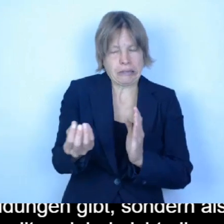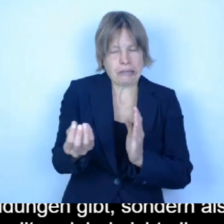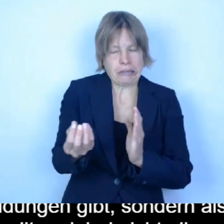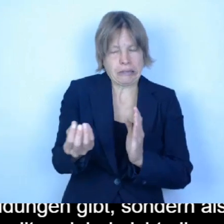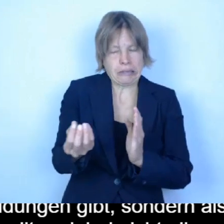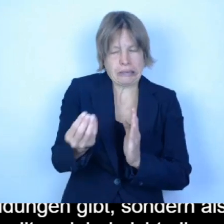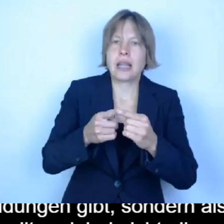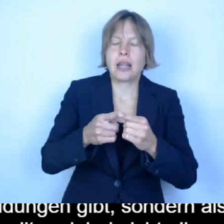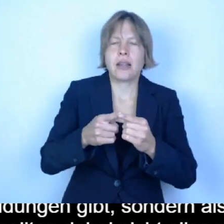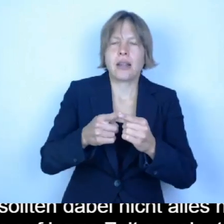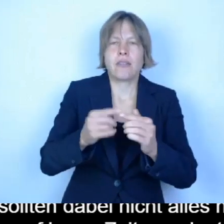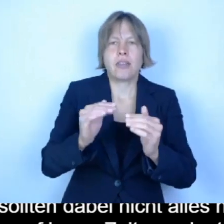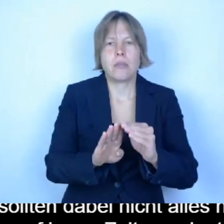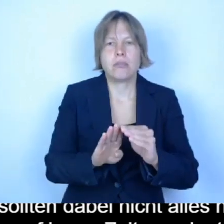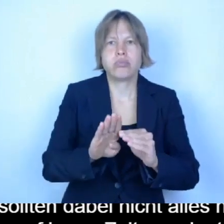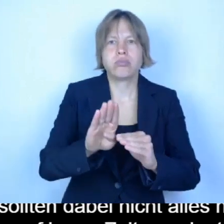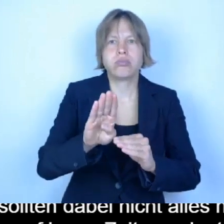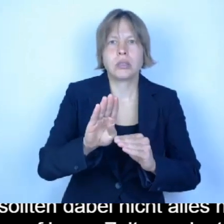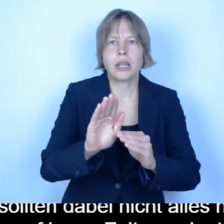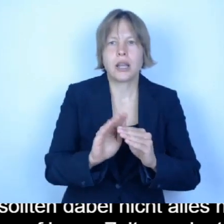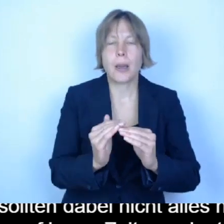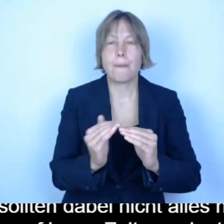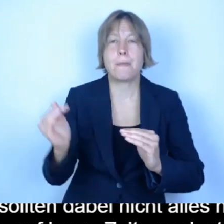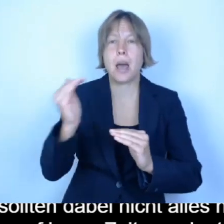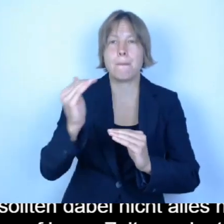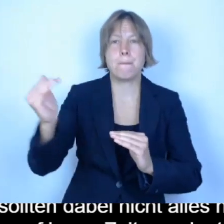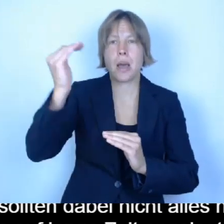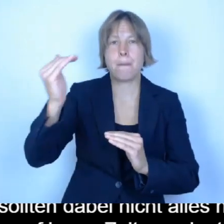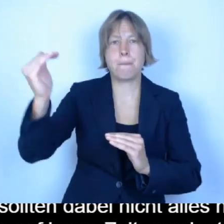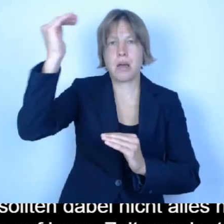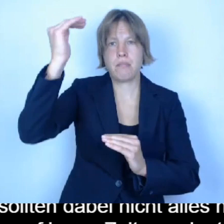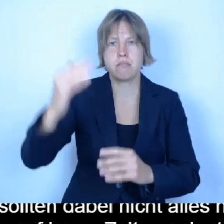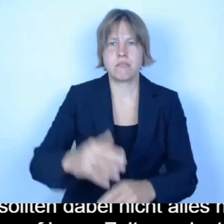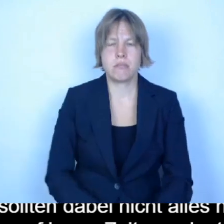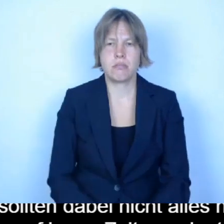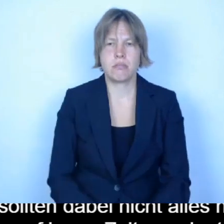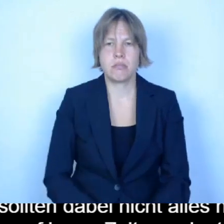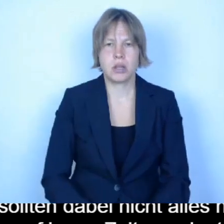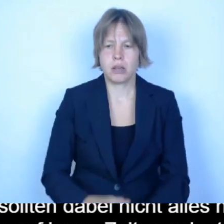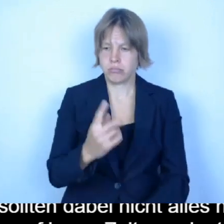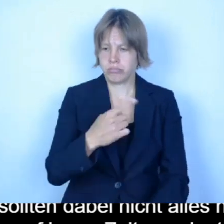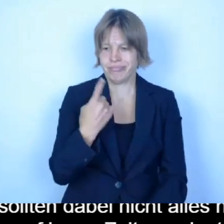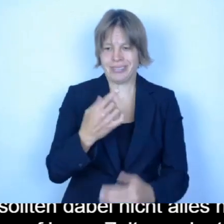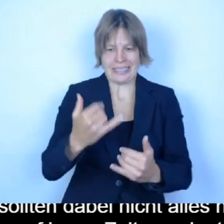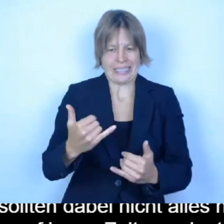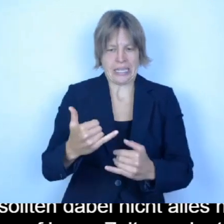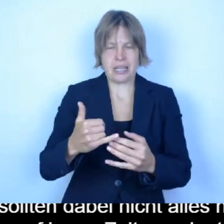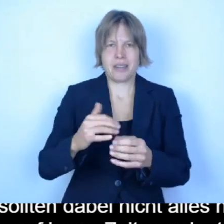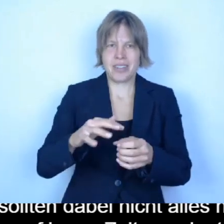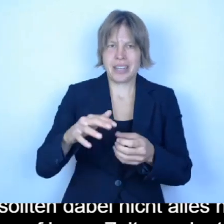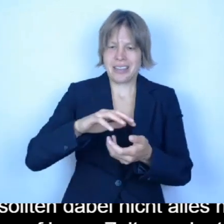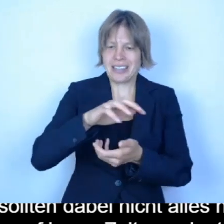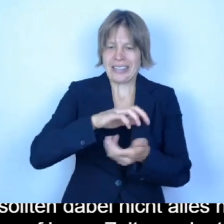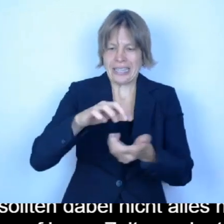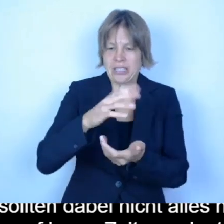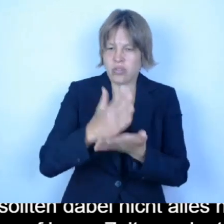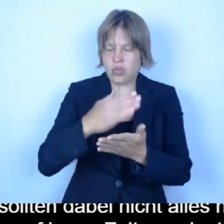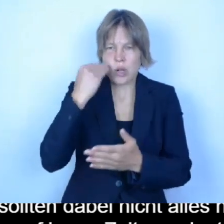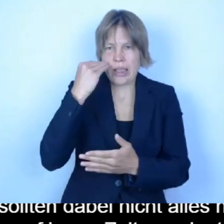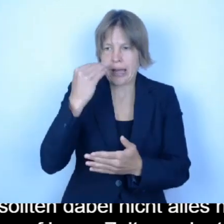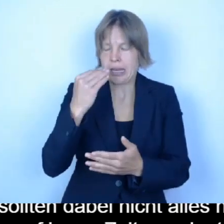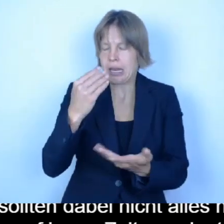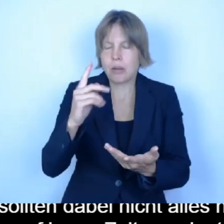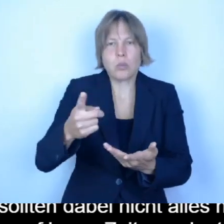Nichts verlernen, was wir jetzt in der Krise gelernt haben. Und deswegen nochmal zur Kultur gesprochen. Wir wollen auch